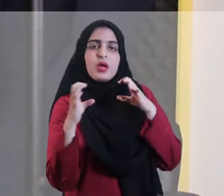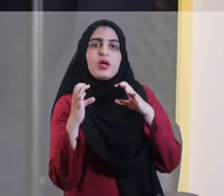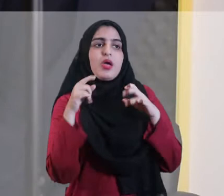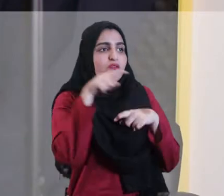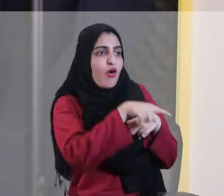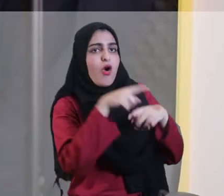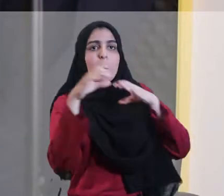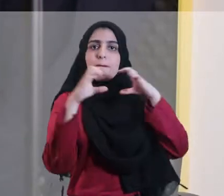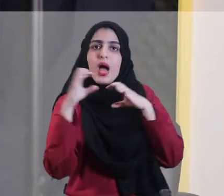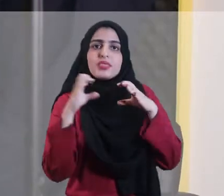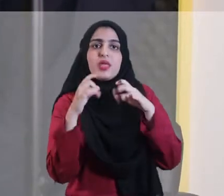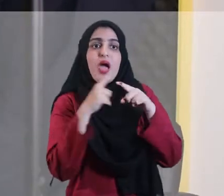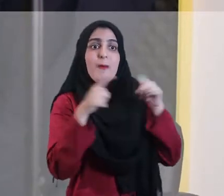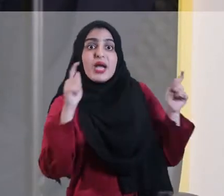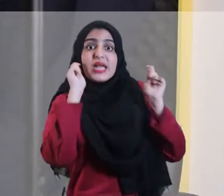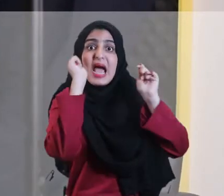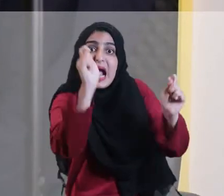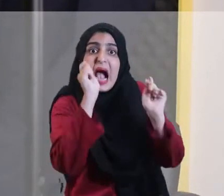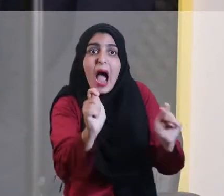subscribe